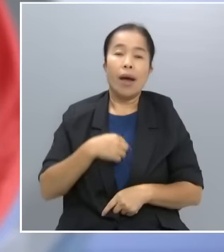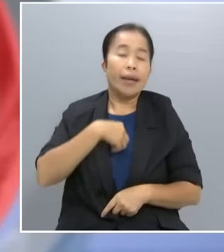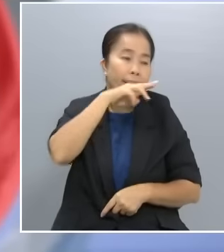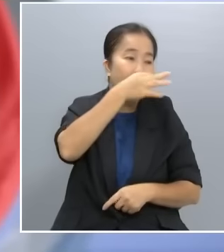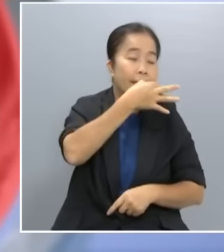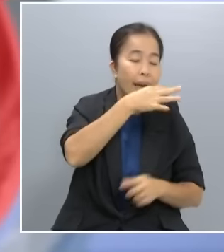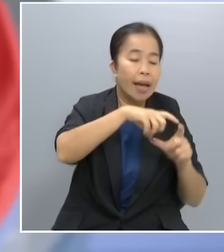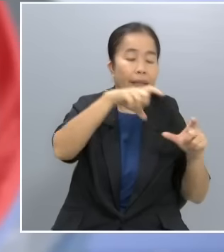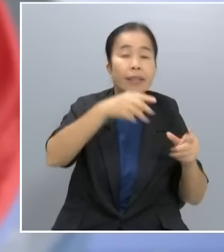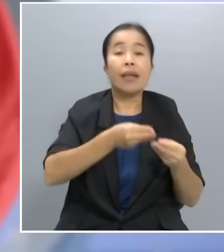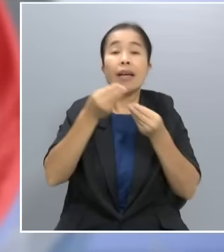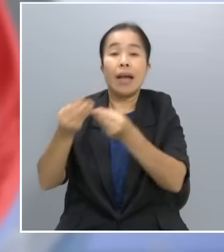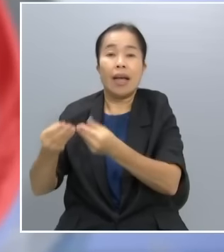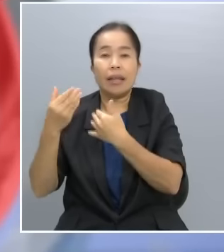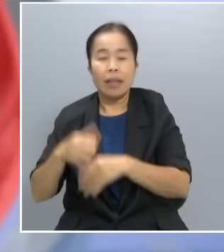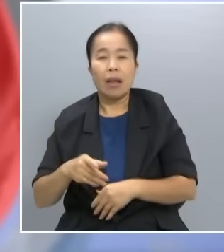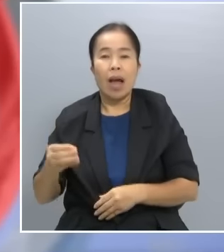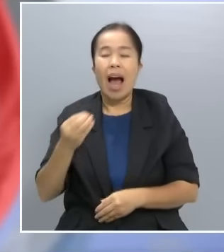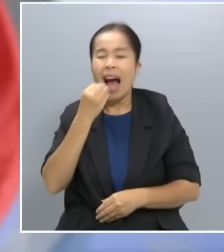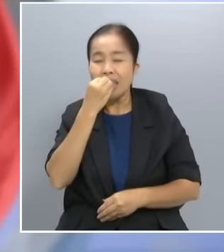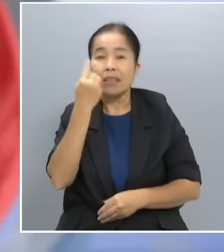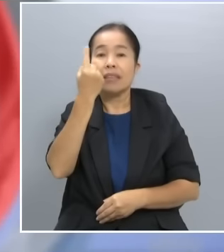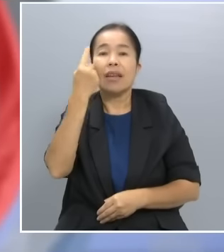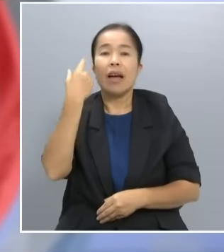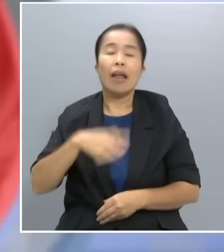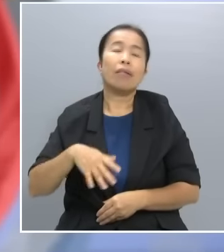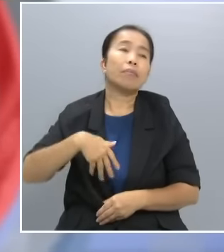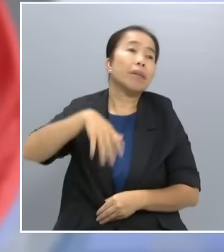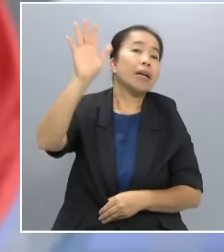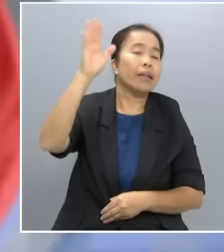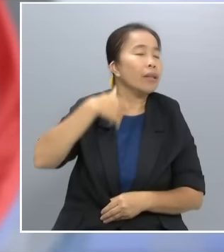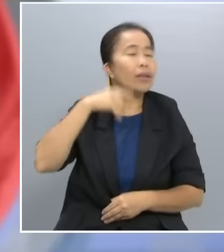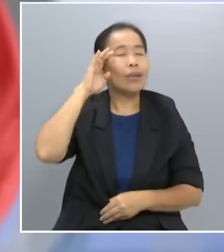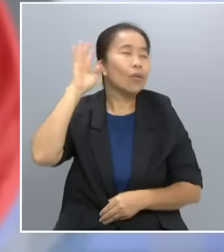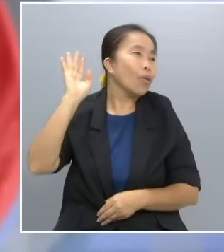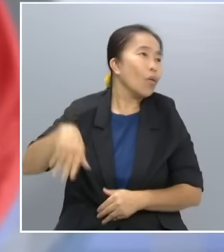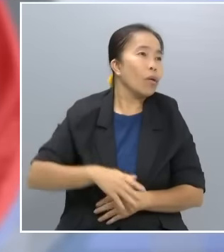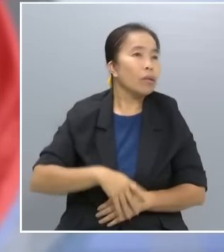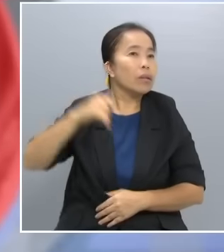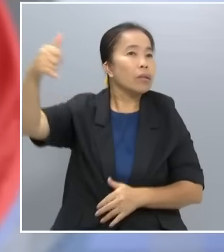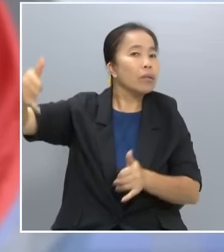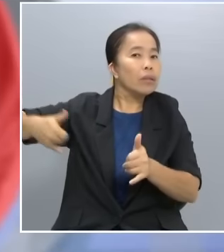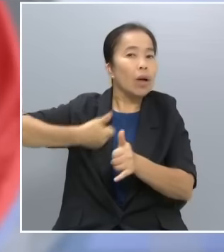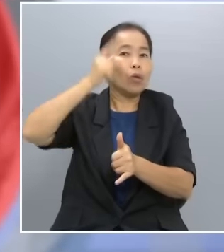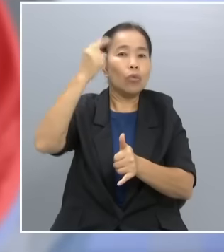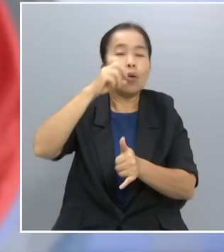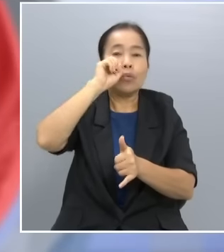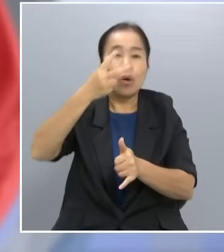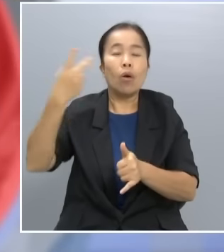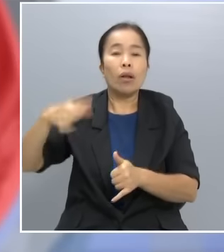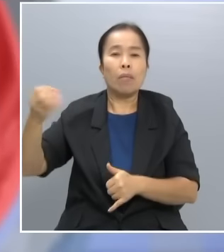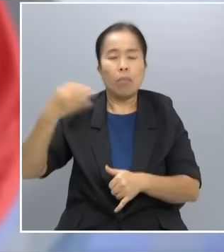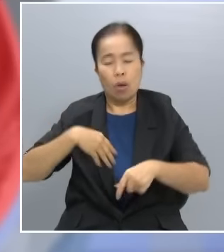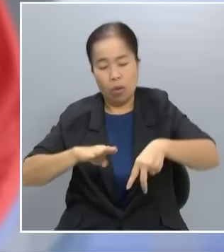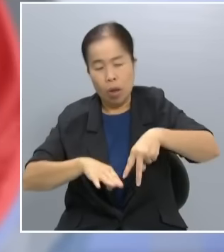ปหนึ่งแผงแต่คนร้ายเนี่ยแกะกินไป1เม็ดแล้วเดินออกไปจากนั้นไม่นานครับคนร้ายเนี่ยเดินกลับเข้ามารอบที่2บอกว่าที่เท้าเนี่